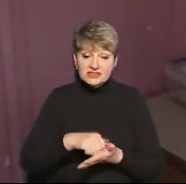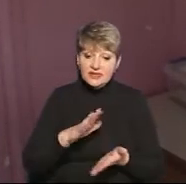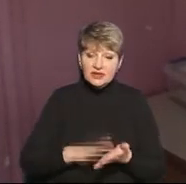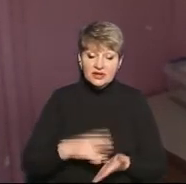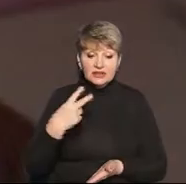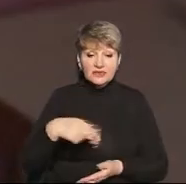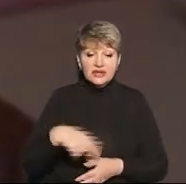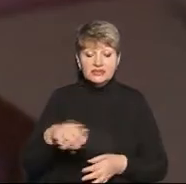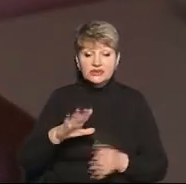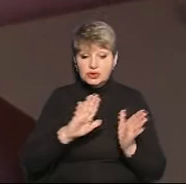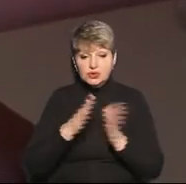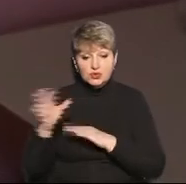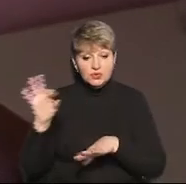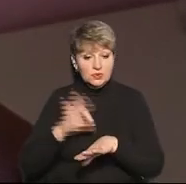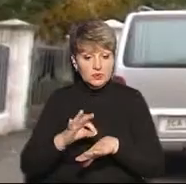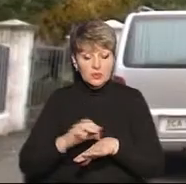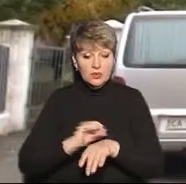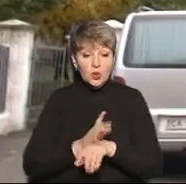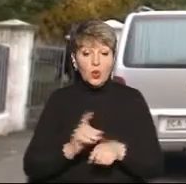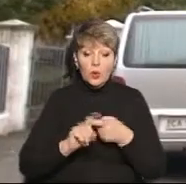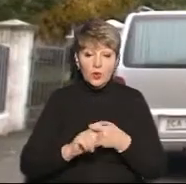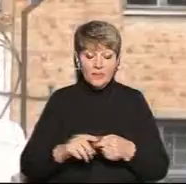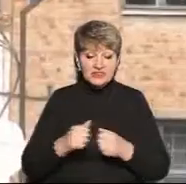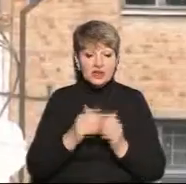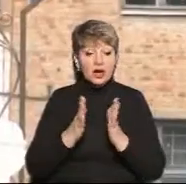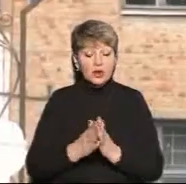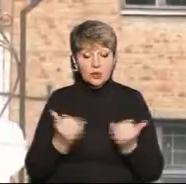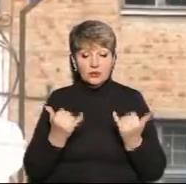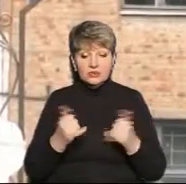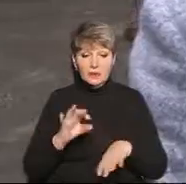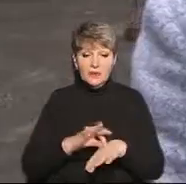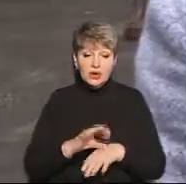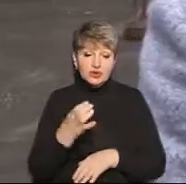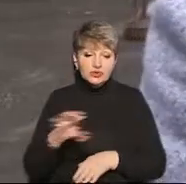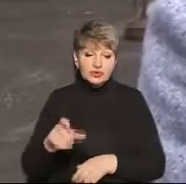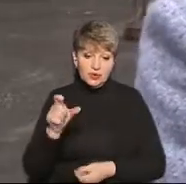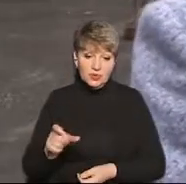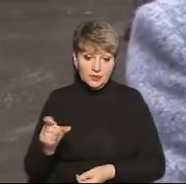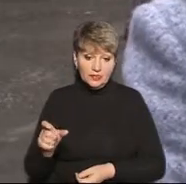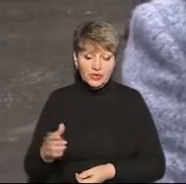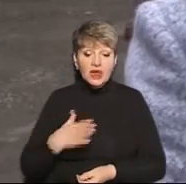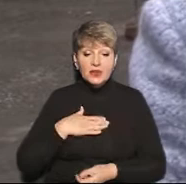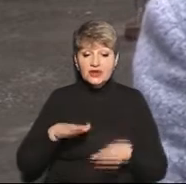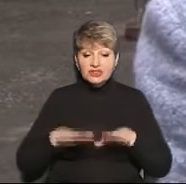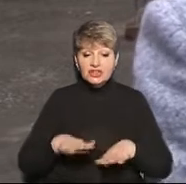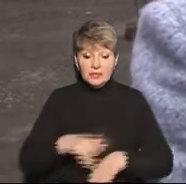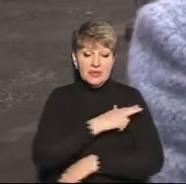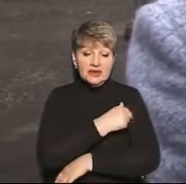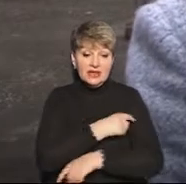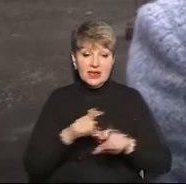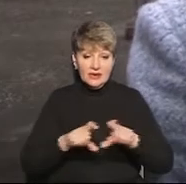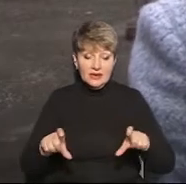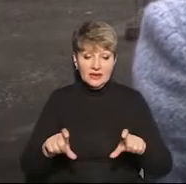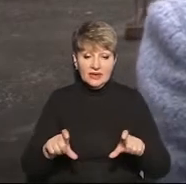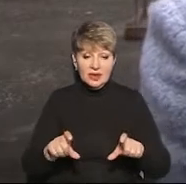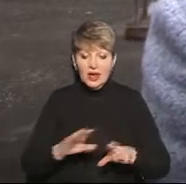зафіксували 20 випадків коронавірусу. Загалом, каже, на ковід у місті нині хворіє сотня осіб. КНП «Ватутінська міська лікарня Ватутінської